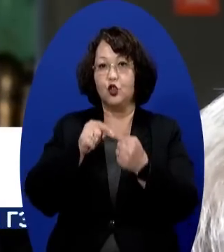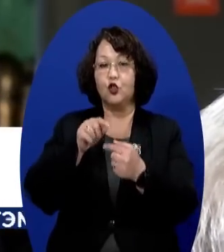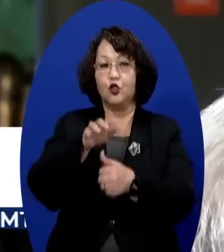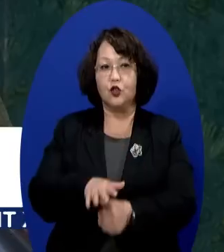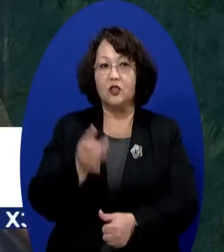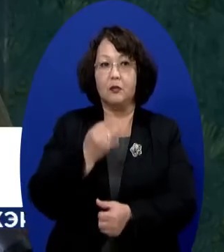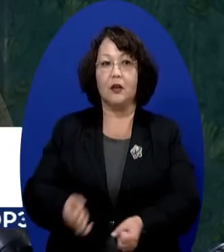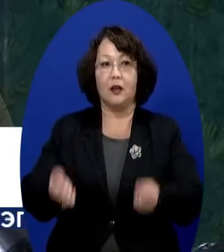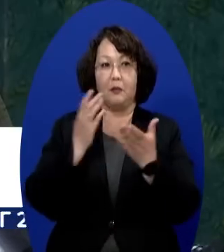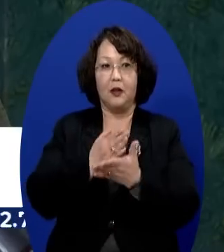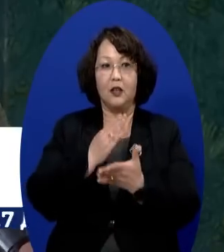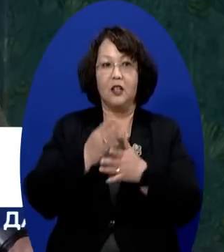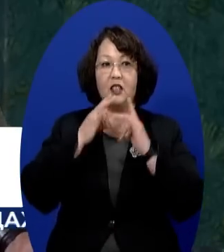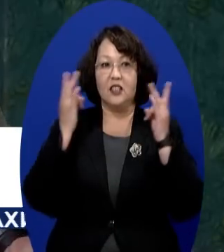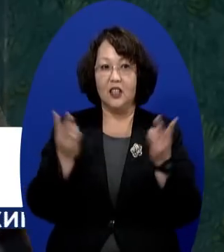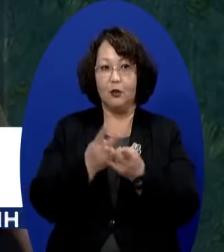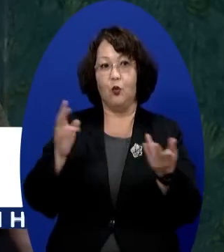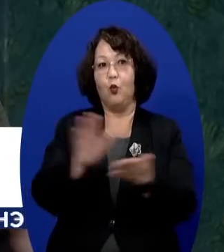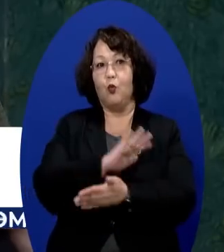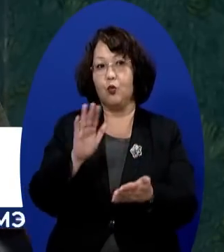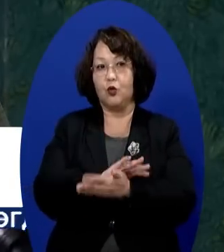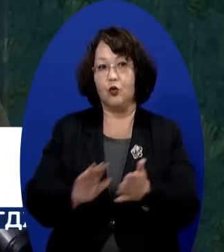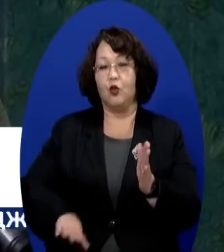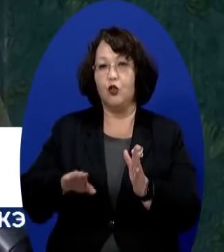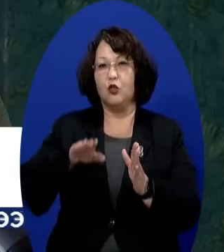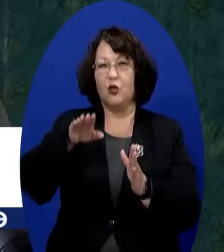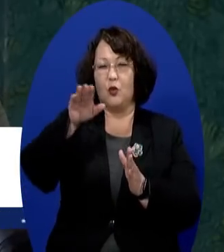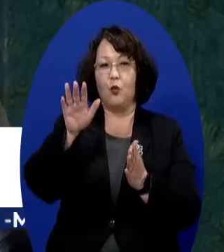гэж. Нийгэм маш их хурдтай хөгжиж байна.